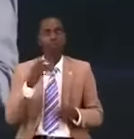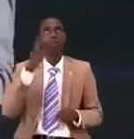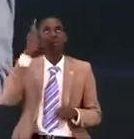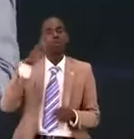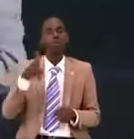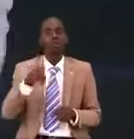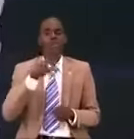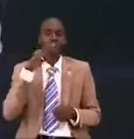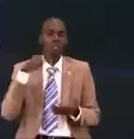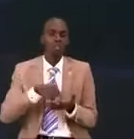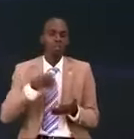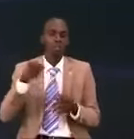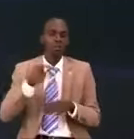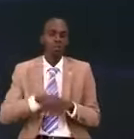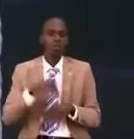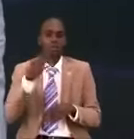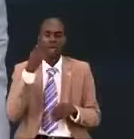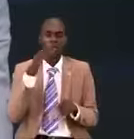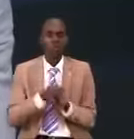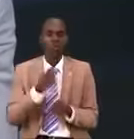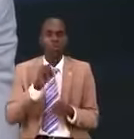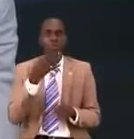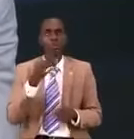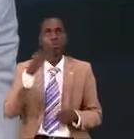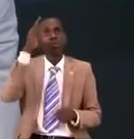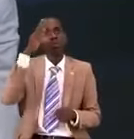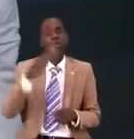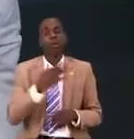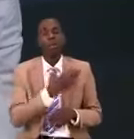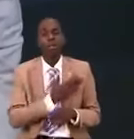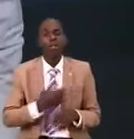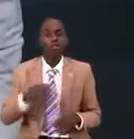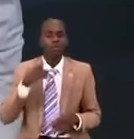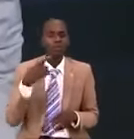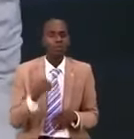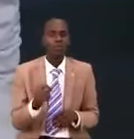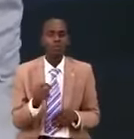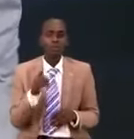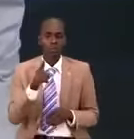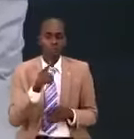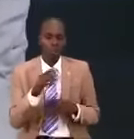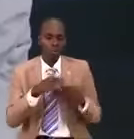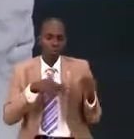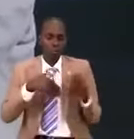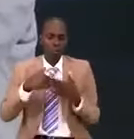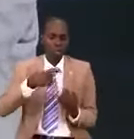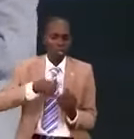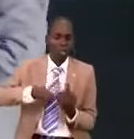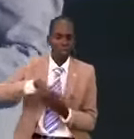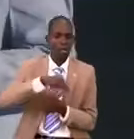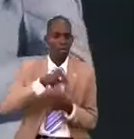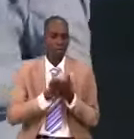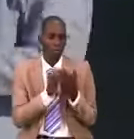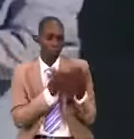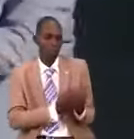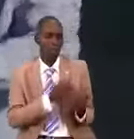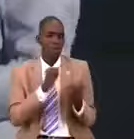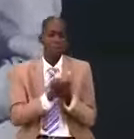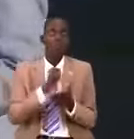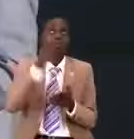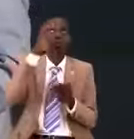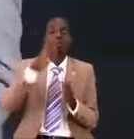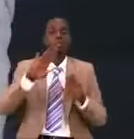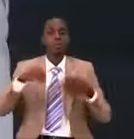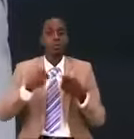et tu entends courage comme une plante tu continues et tu nous tu